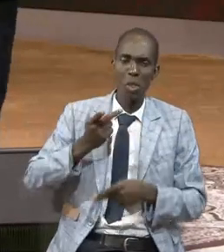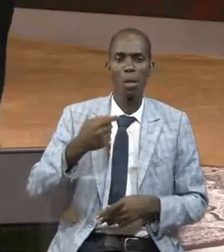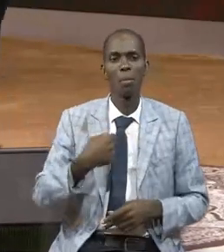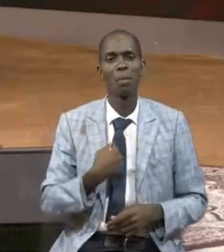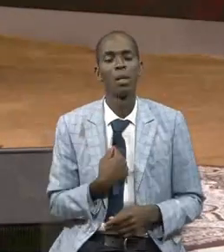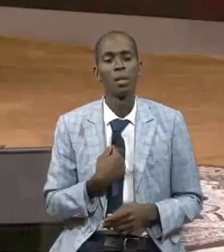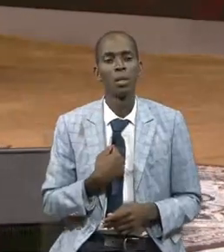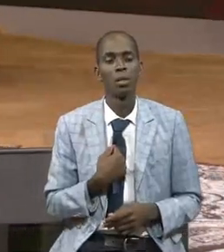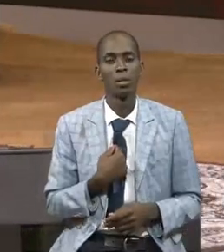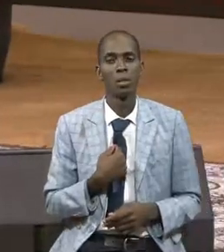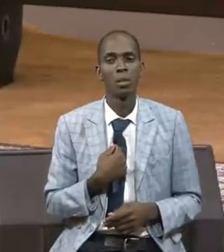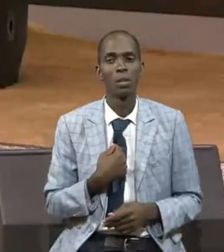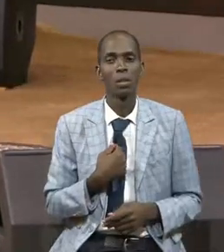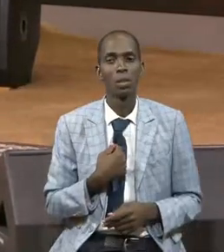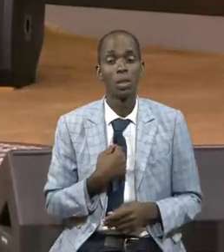visité.